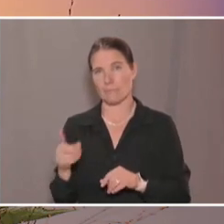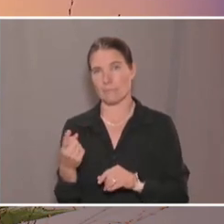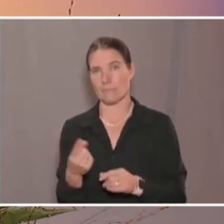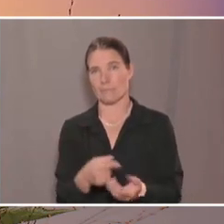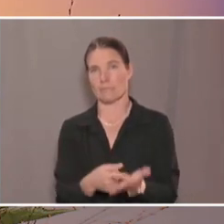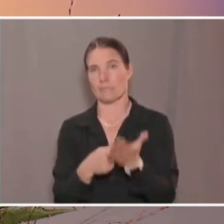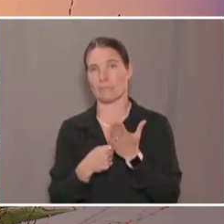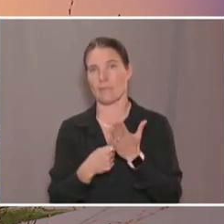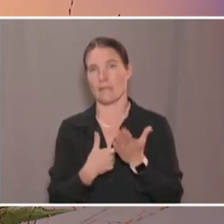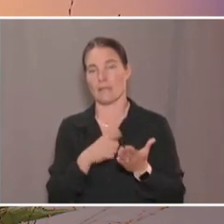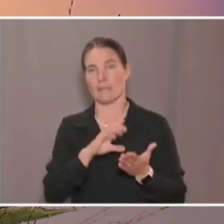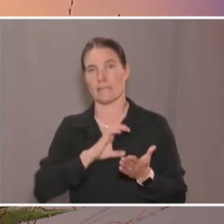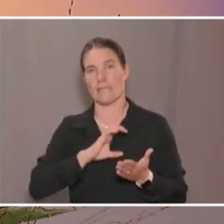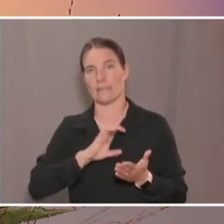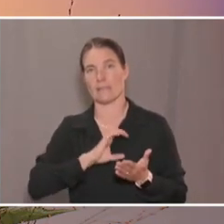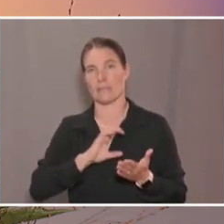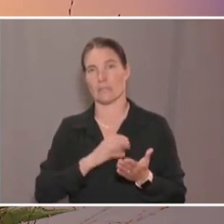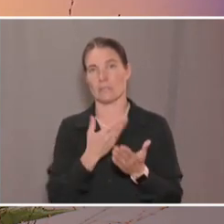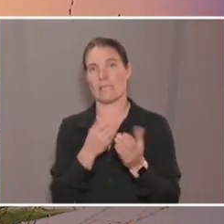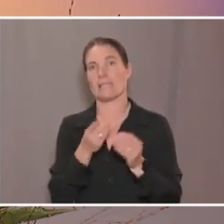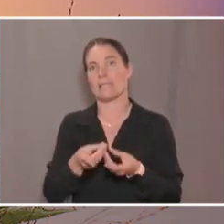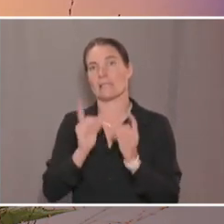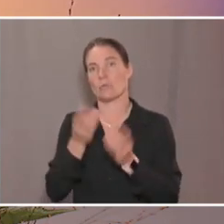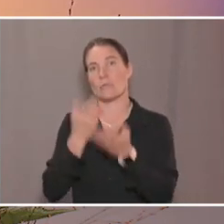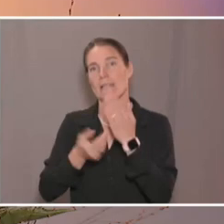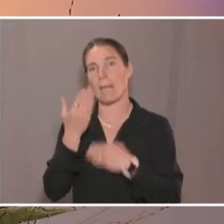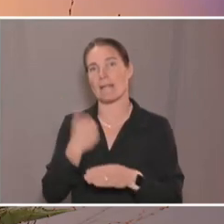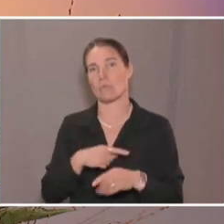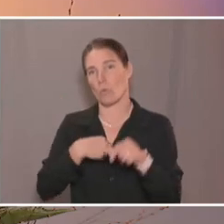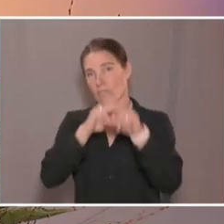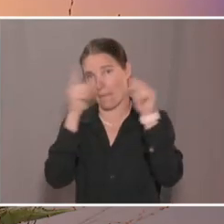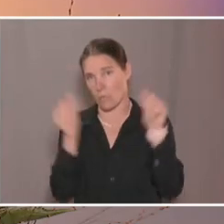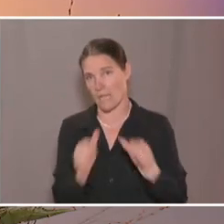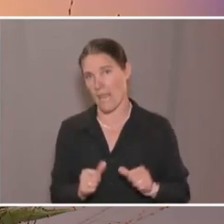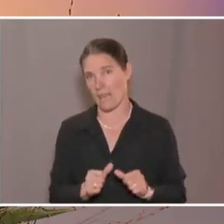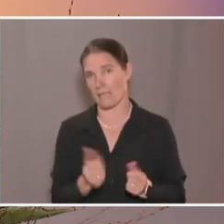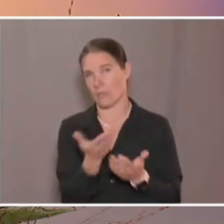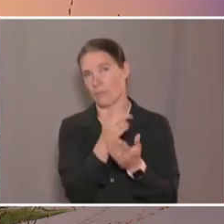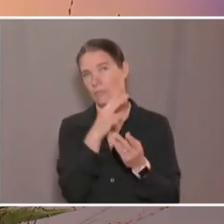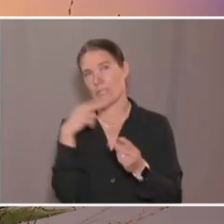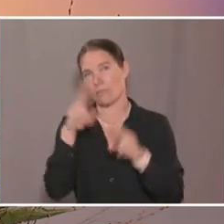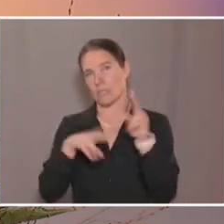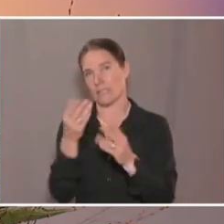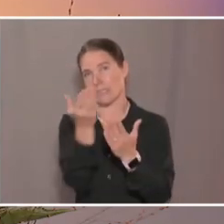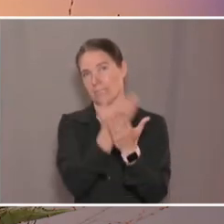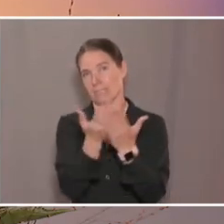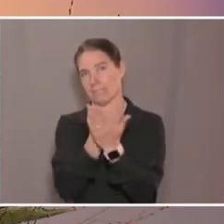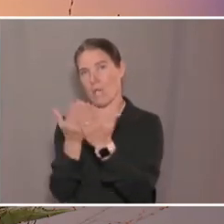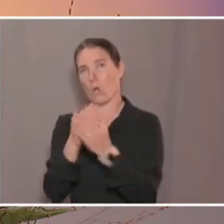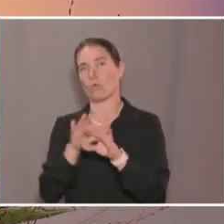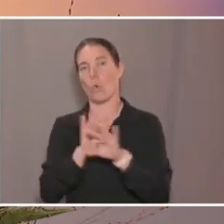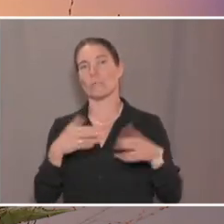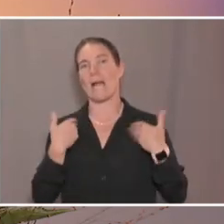der plebiszitär abgesicherten Diktatur dar. Unser Modell spiegelt vier generalisierte Grundhaltungen